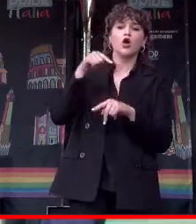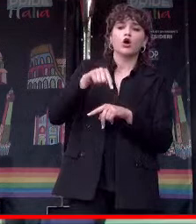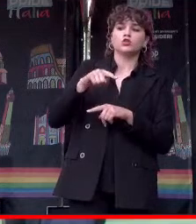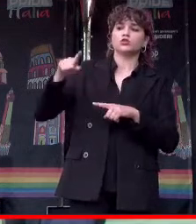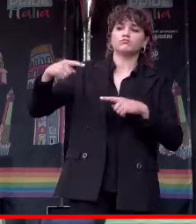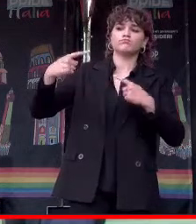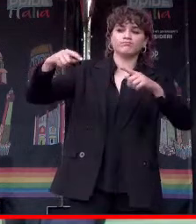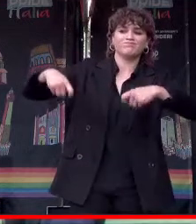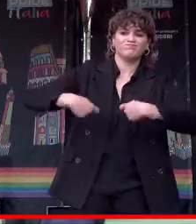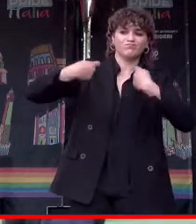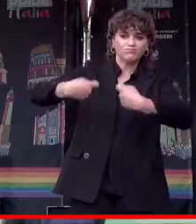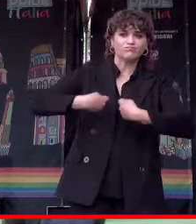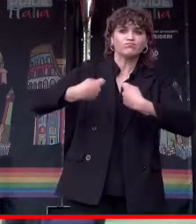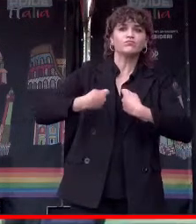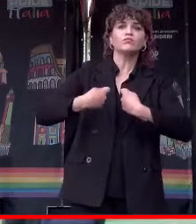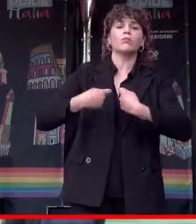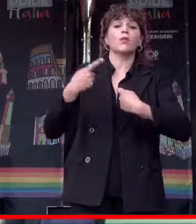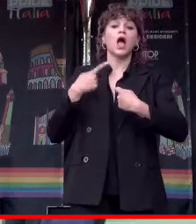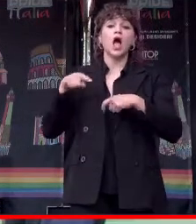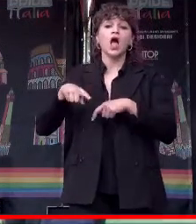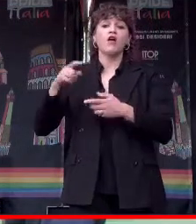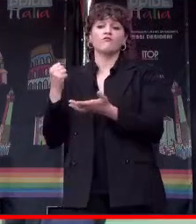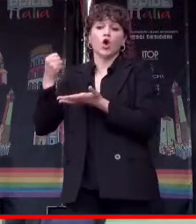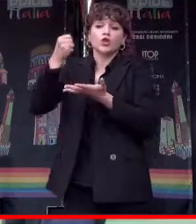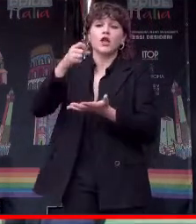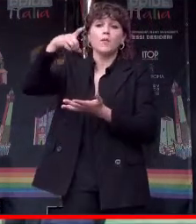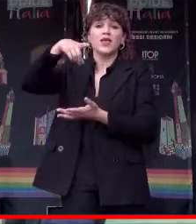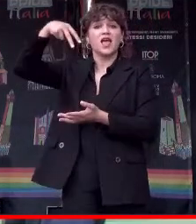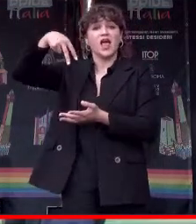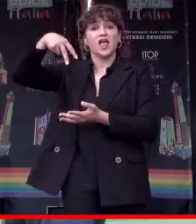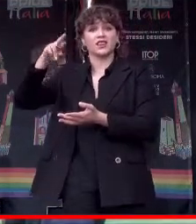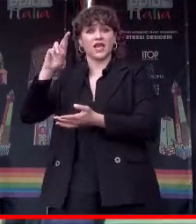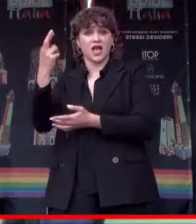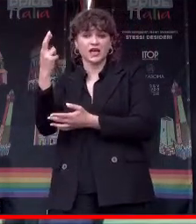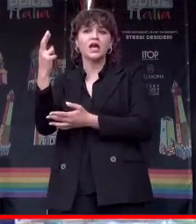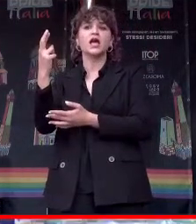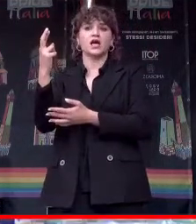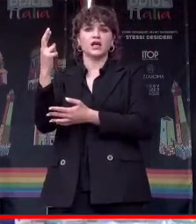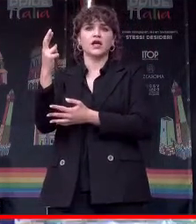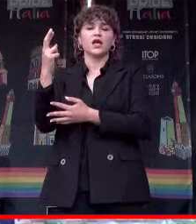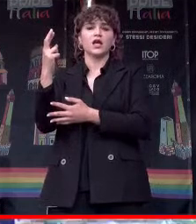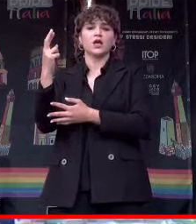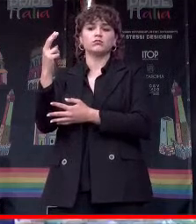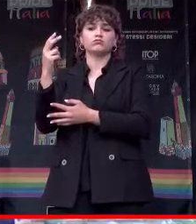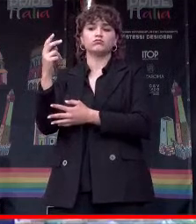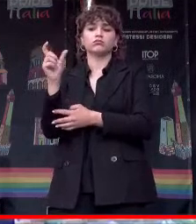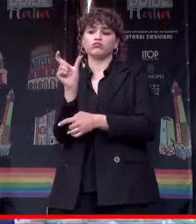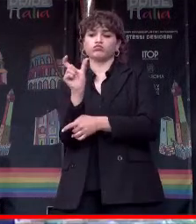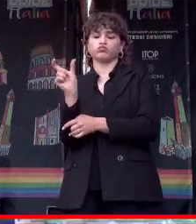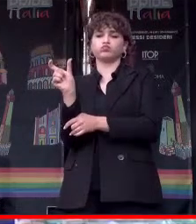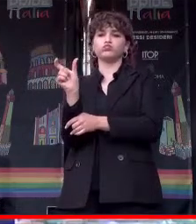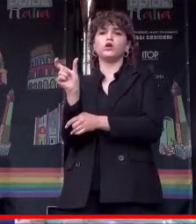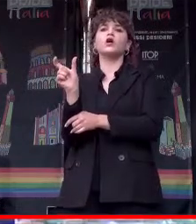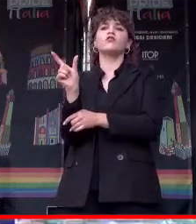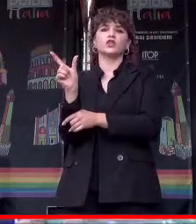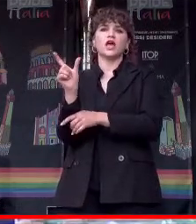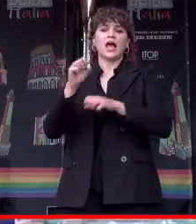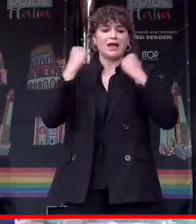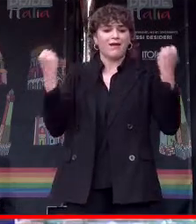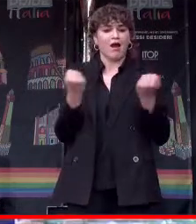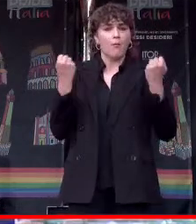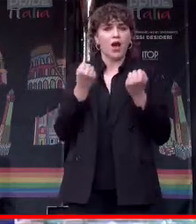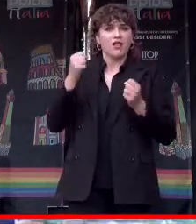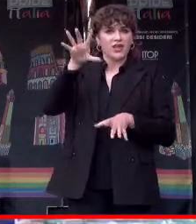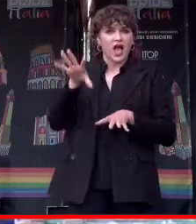più i fondi del PNRR, per una volta scomodo questa sigla, no? Che forse in campagna elettorale stiamo ascoltando meno, ma